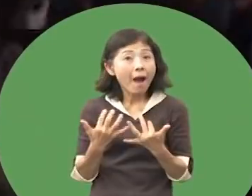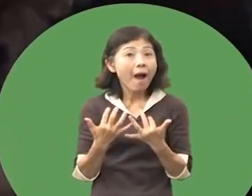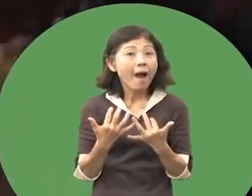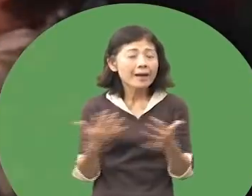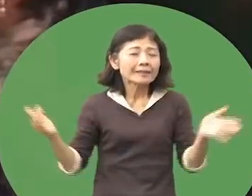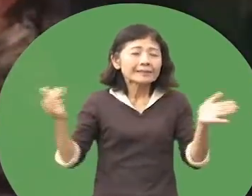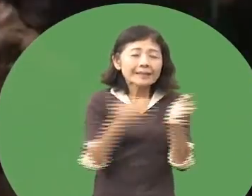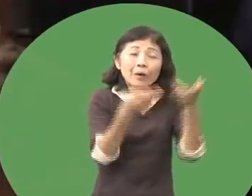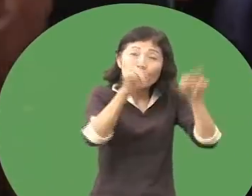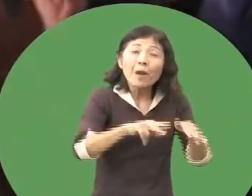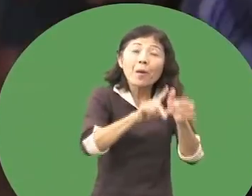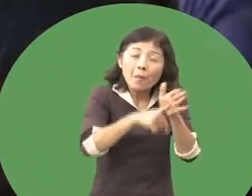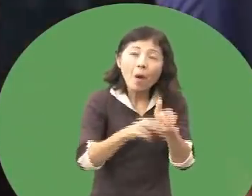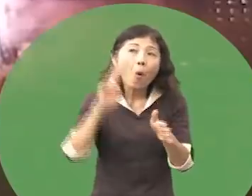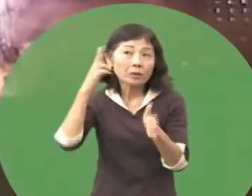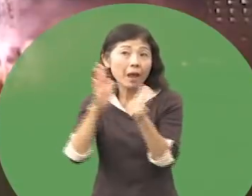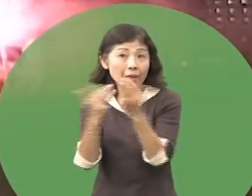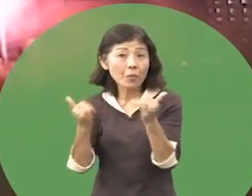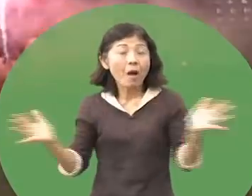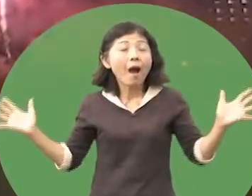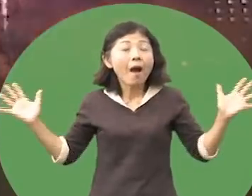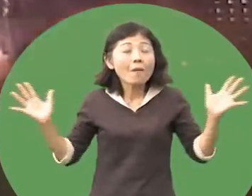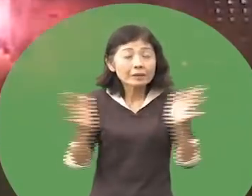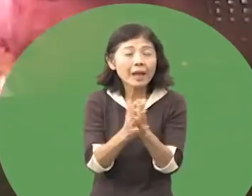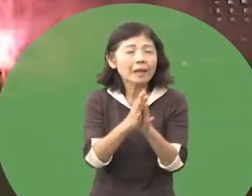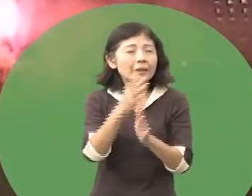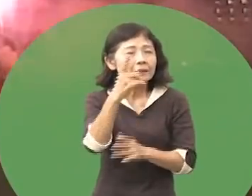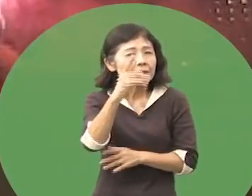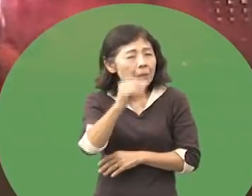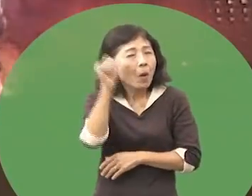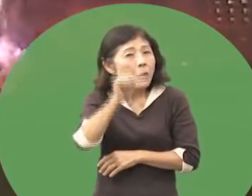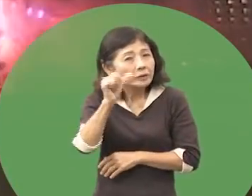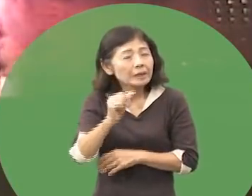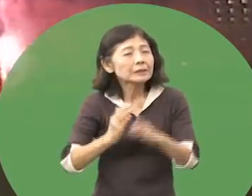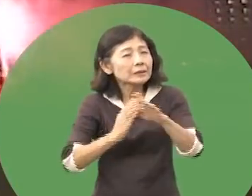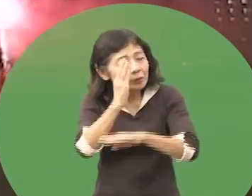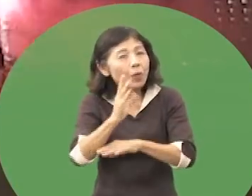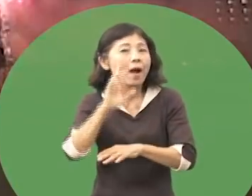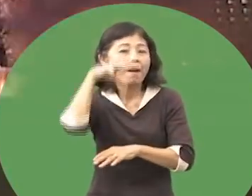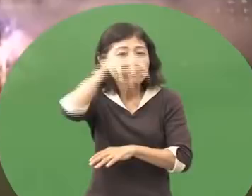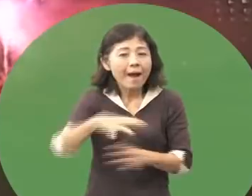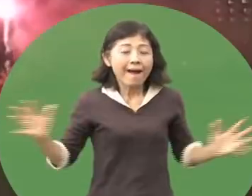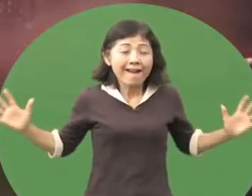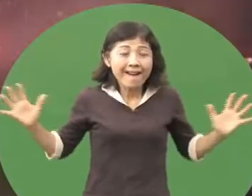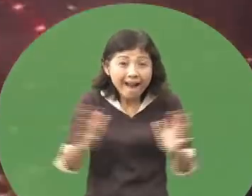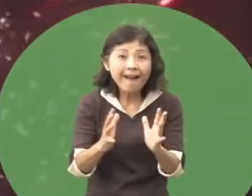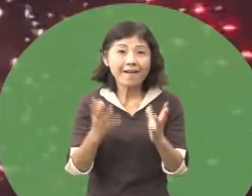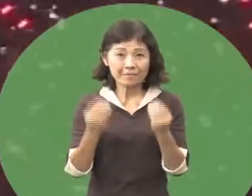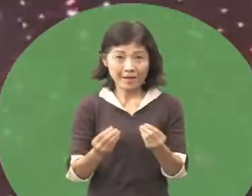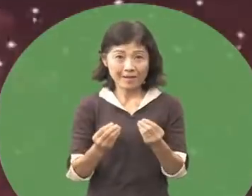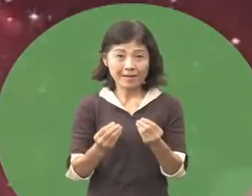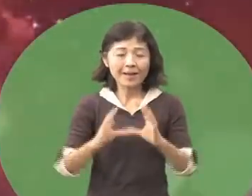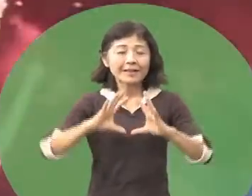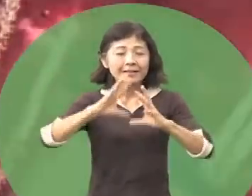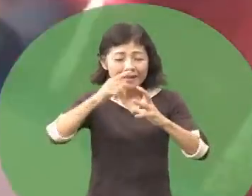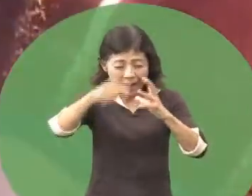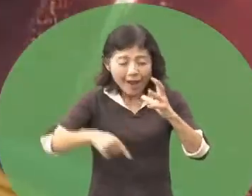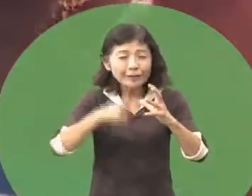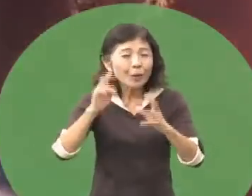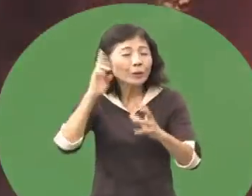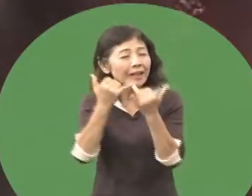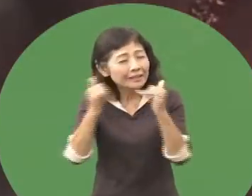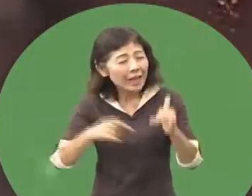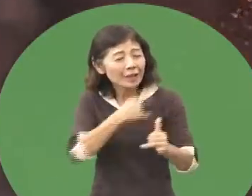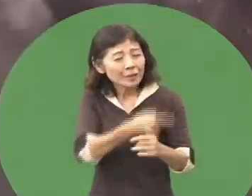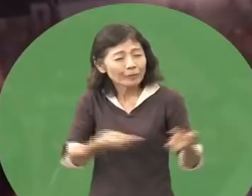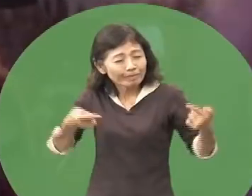ナーレには県民を含む1万5000人以上が会場に詰めかけました。世界中のウチナーンチュが